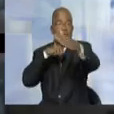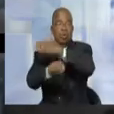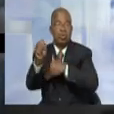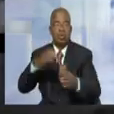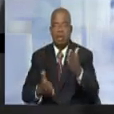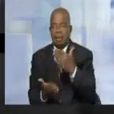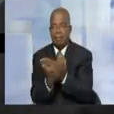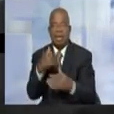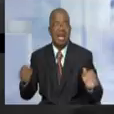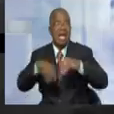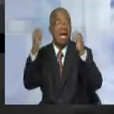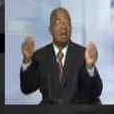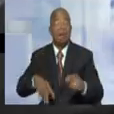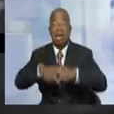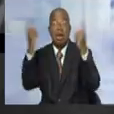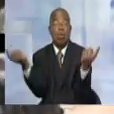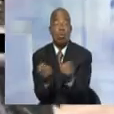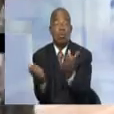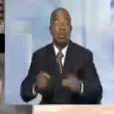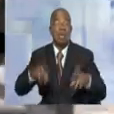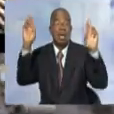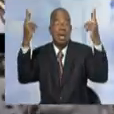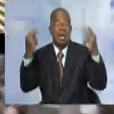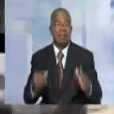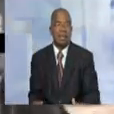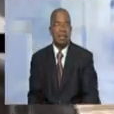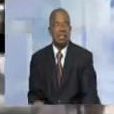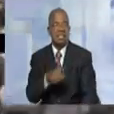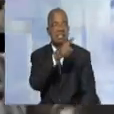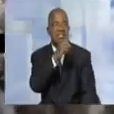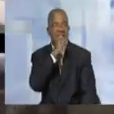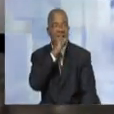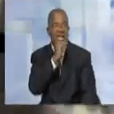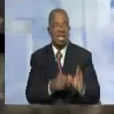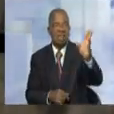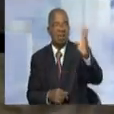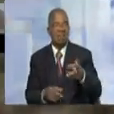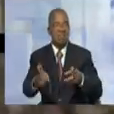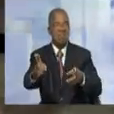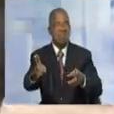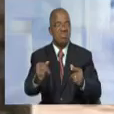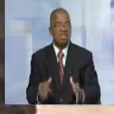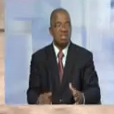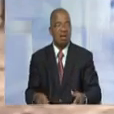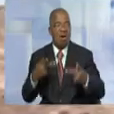ont tué 20 soldats afghans dans la province de Kunar, à la frontière avec le Pakistan, et ont enlevé 7 autres soldats après l'assaut du poste